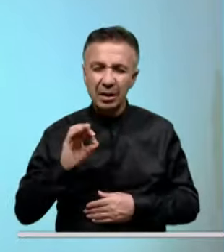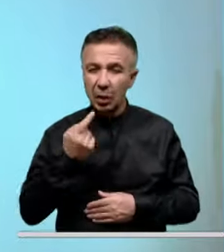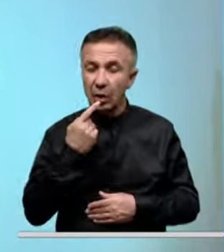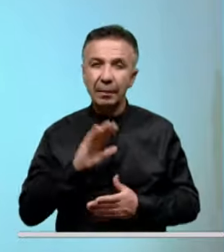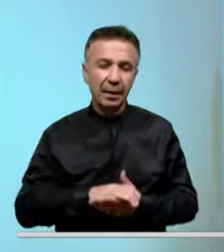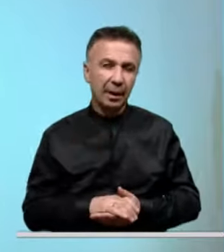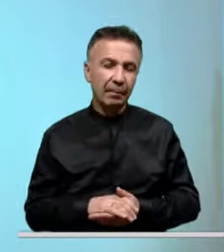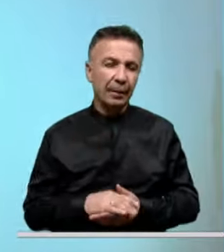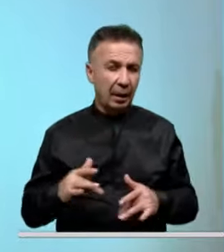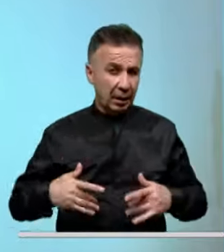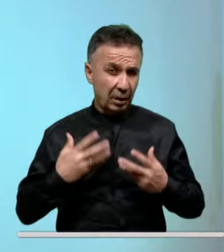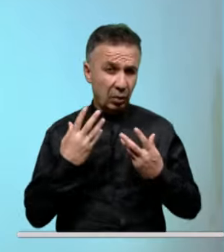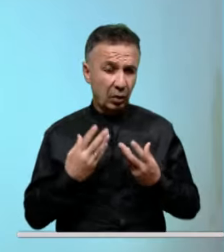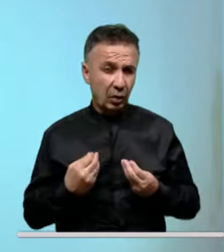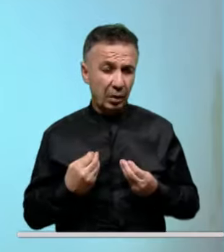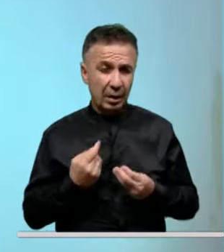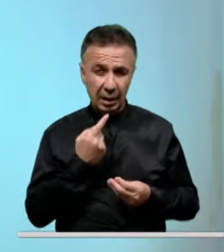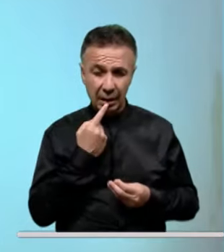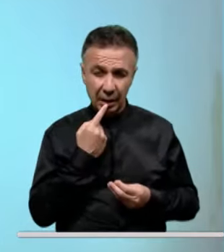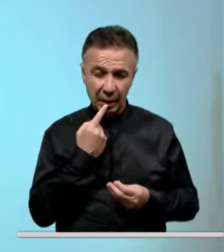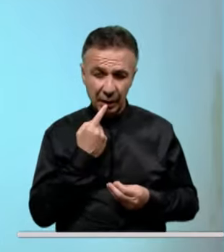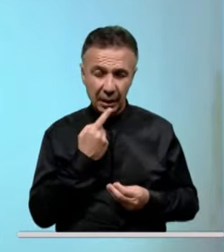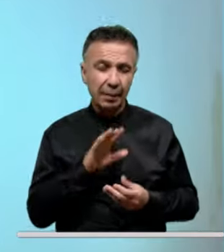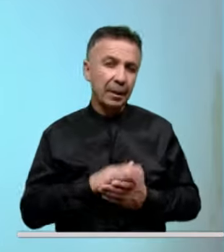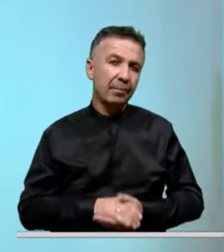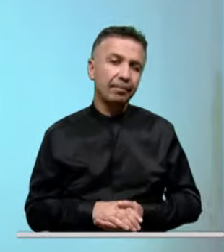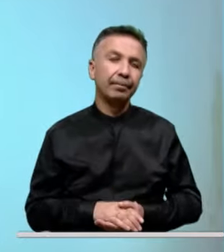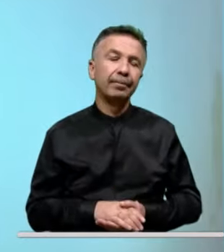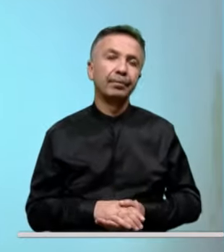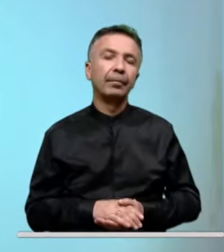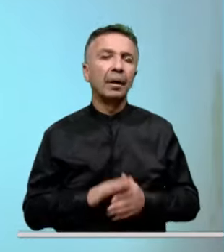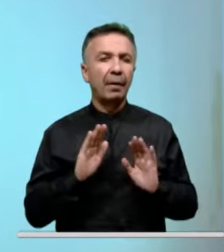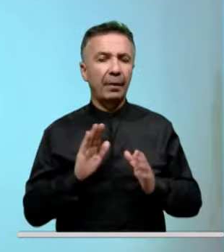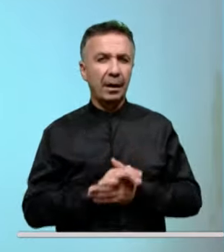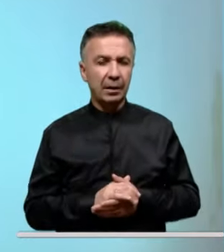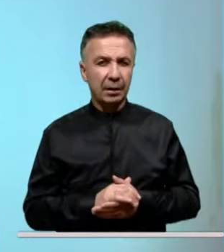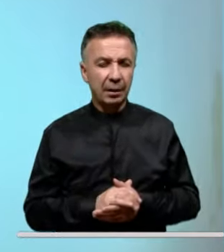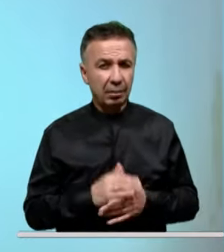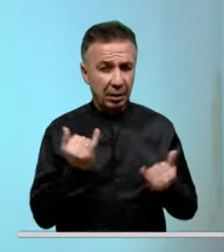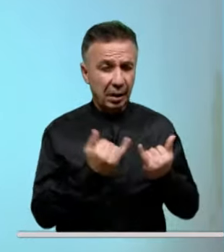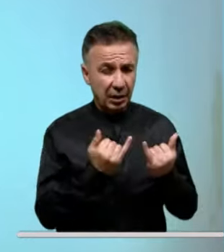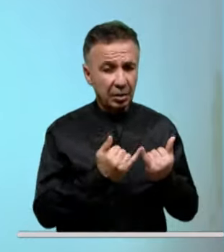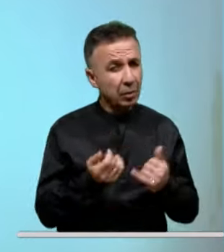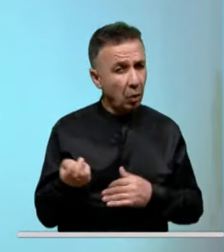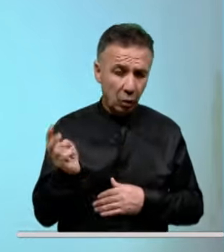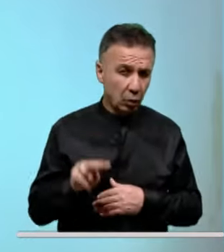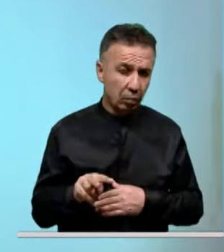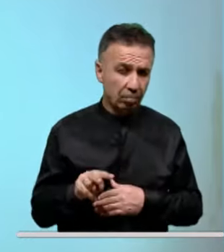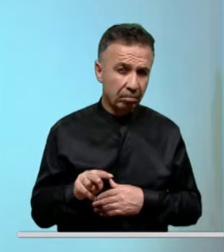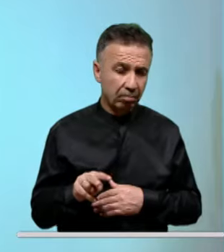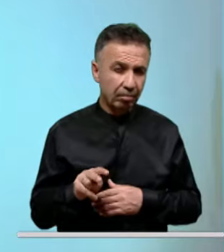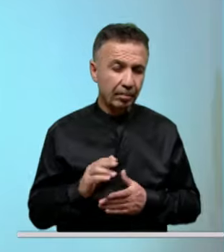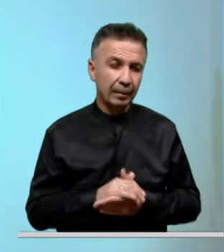bunu razı gelin falan diye böyle bir şey söylenmedi. Evet. Fakat bilader de öldü. Yani